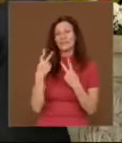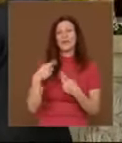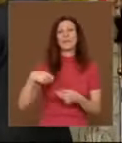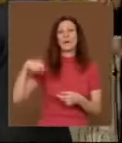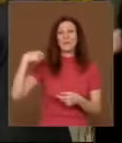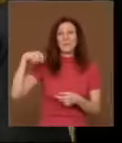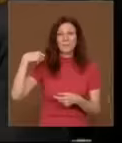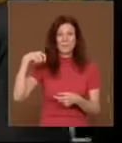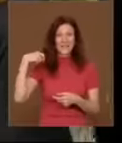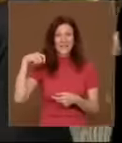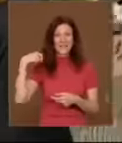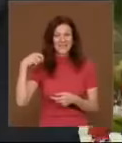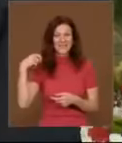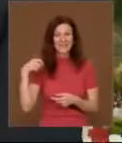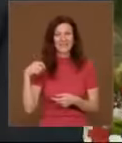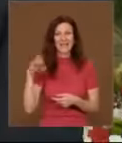своите